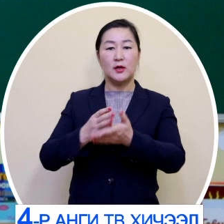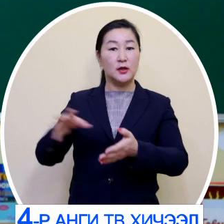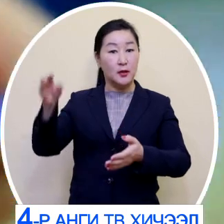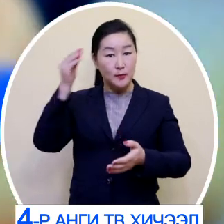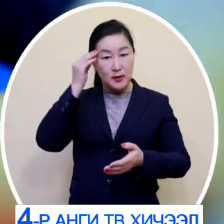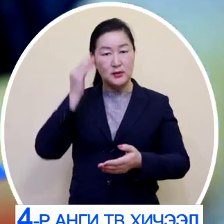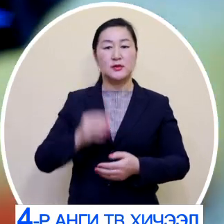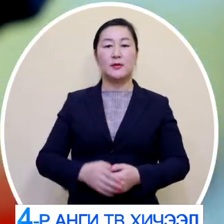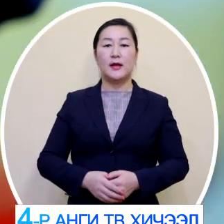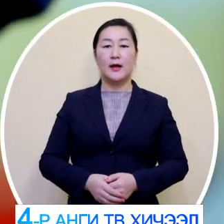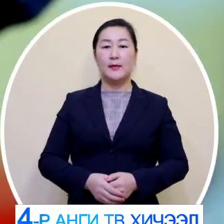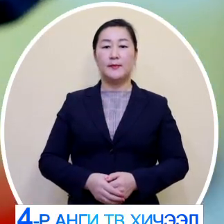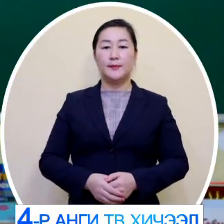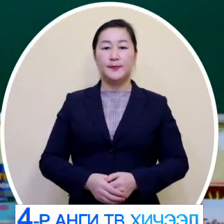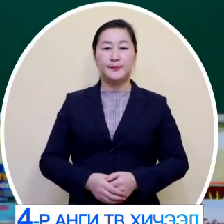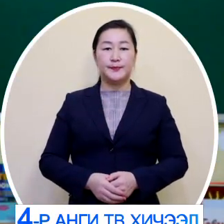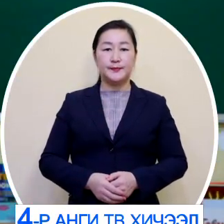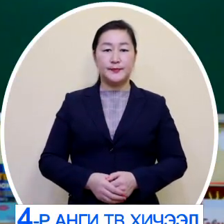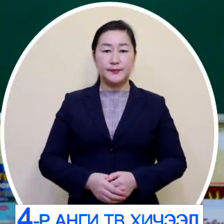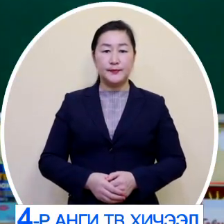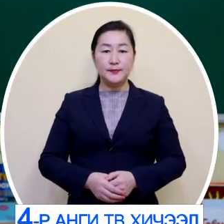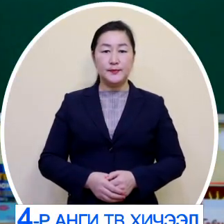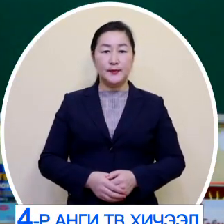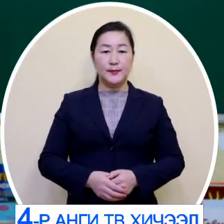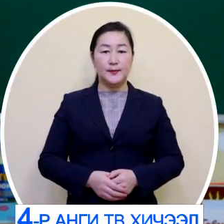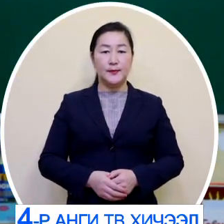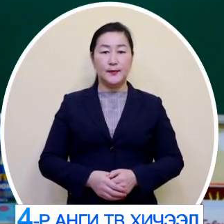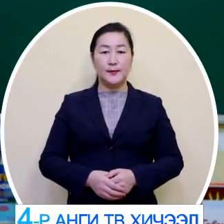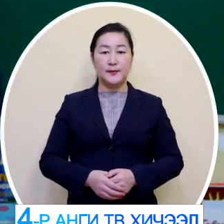таталцж байна гэдгийг ойлгоч. За.